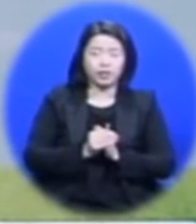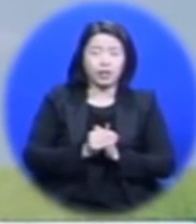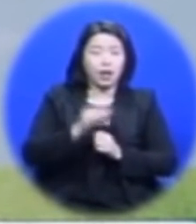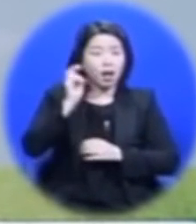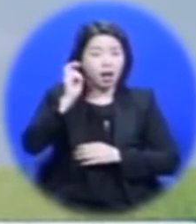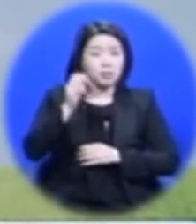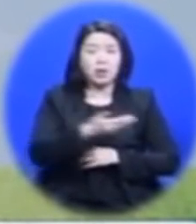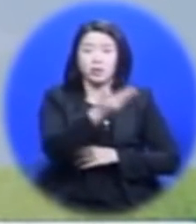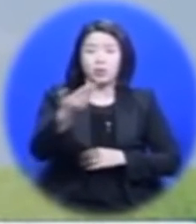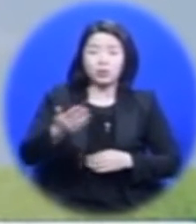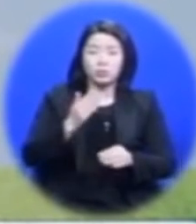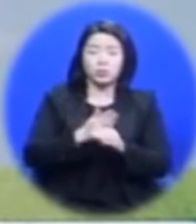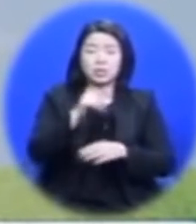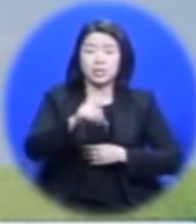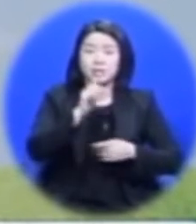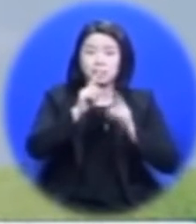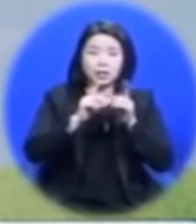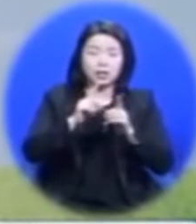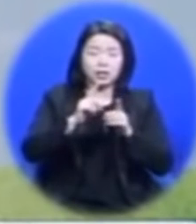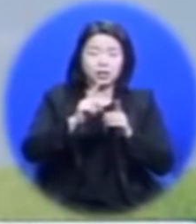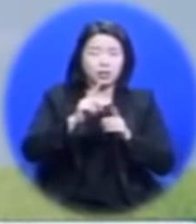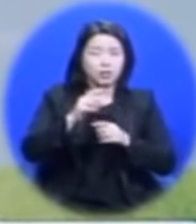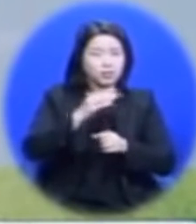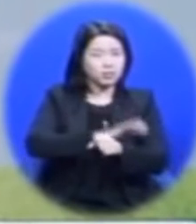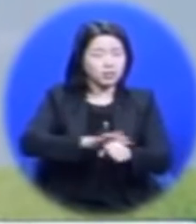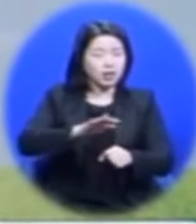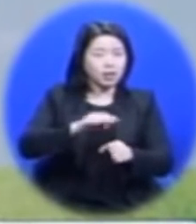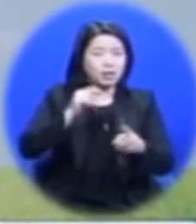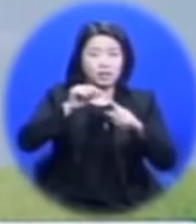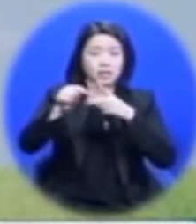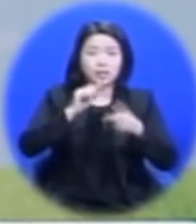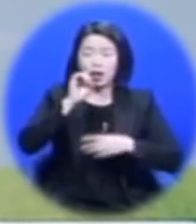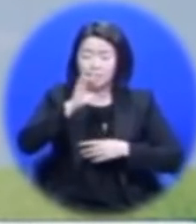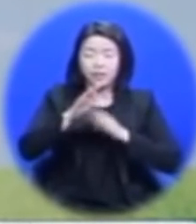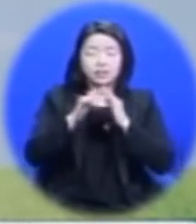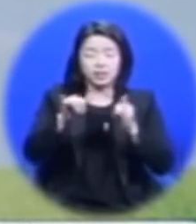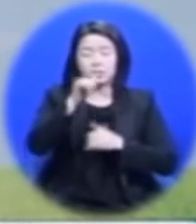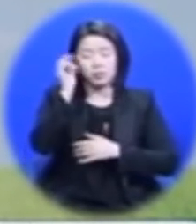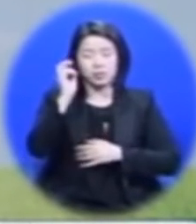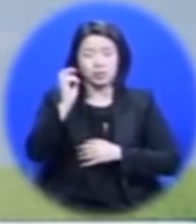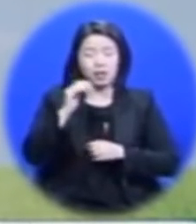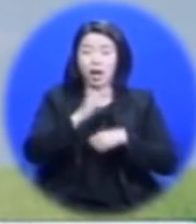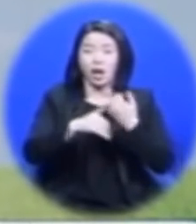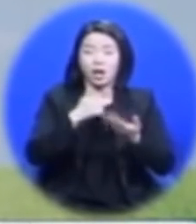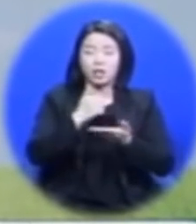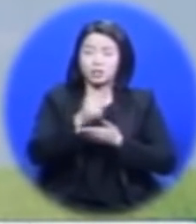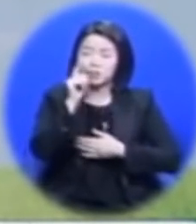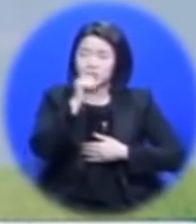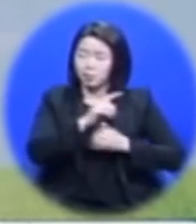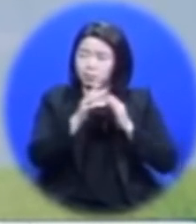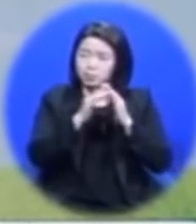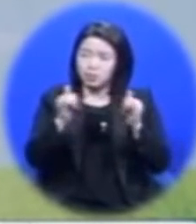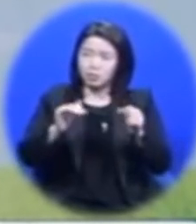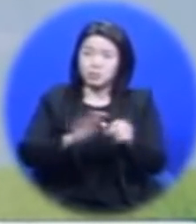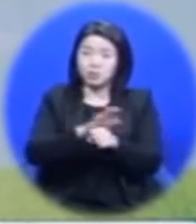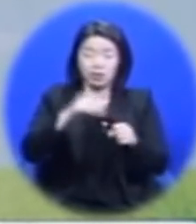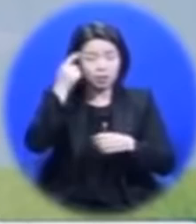아마 여러분 중에는 이 말이 언뜻 이해가 안 되는 분도 있을 거예요. 하나님이 나쁜 사람을